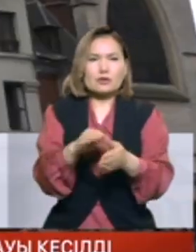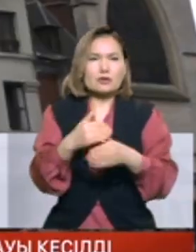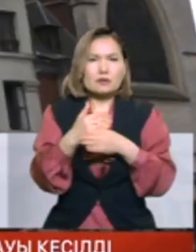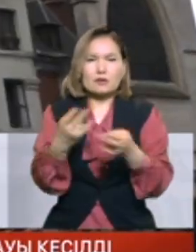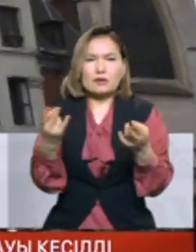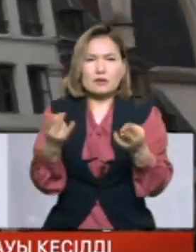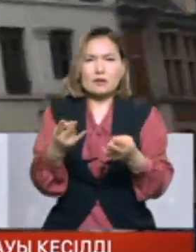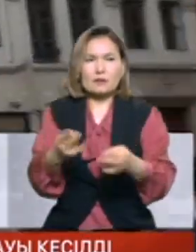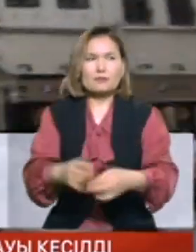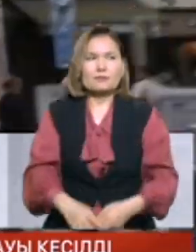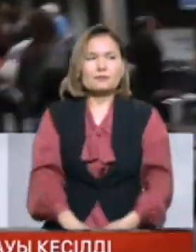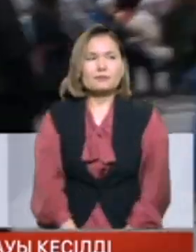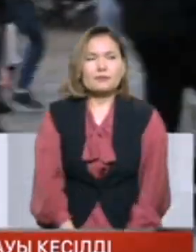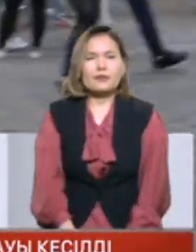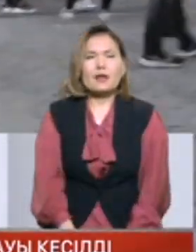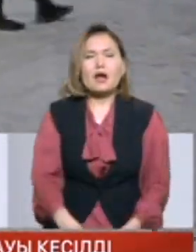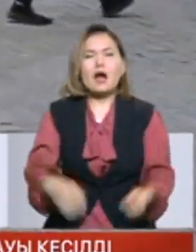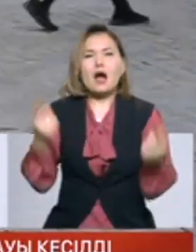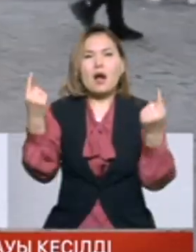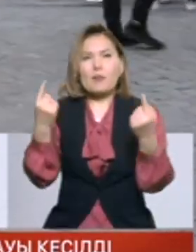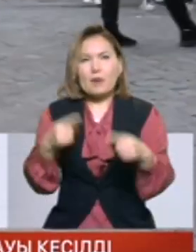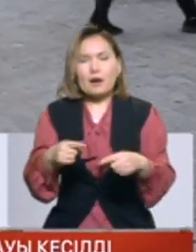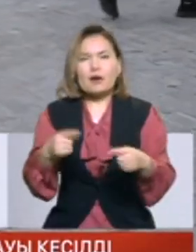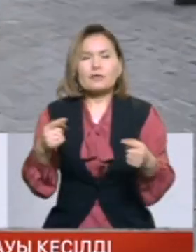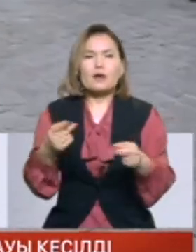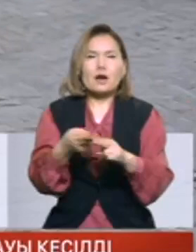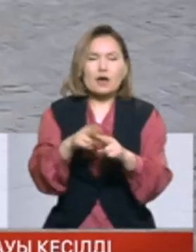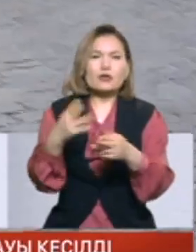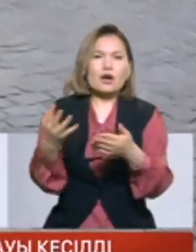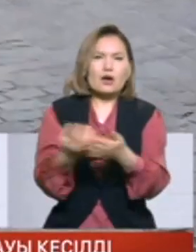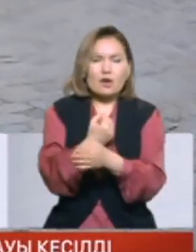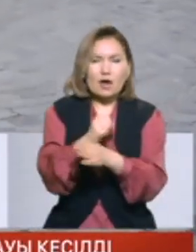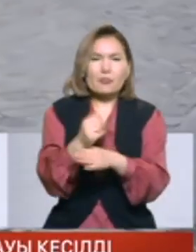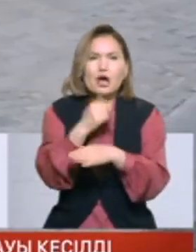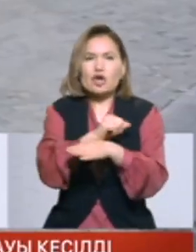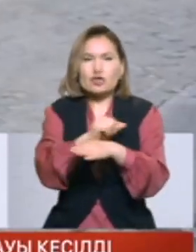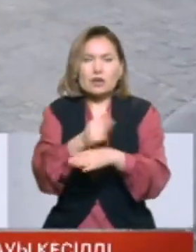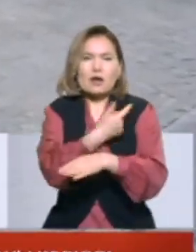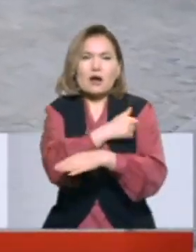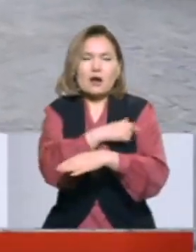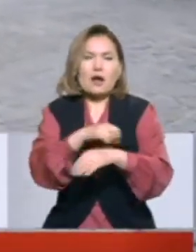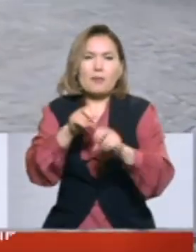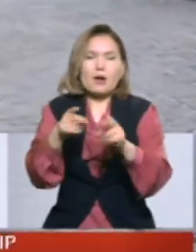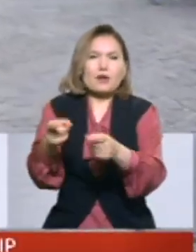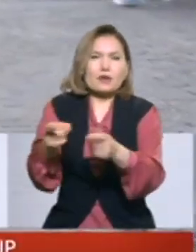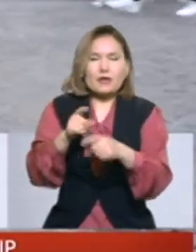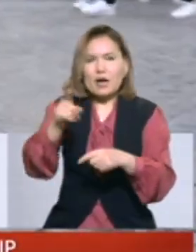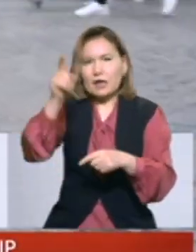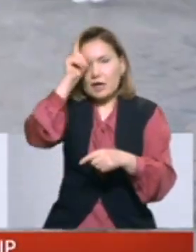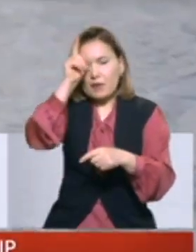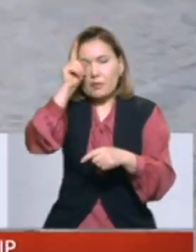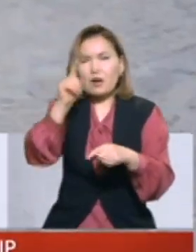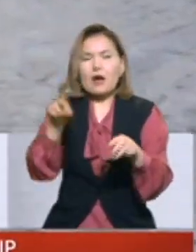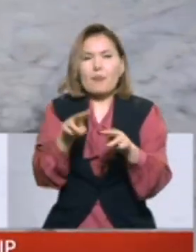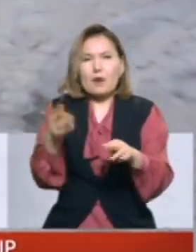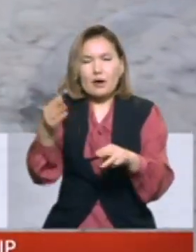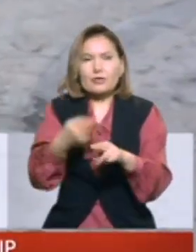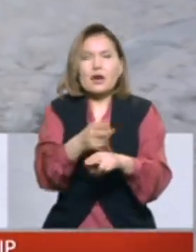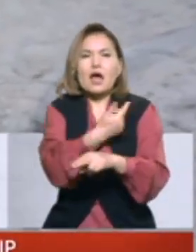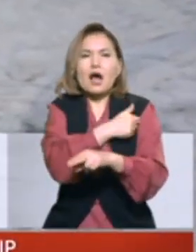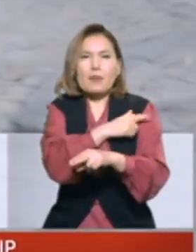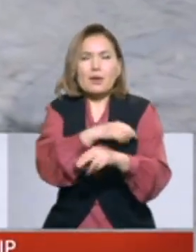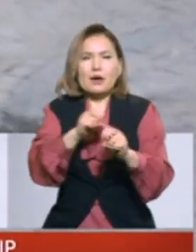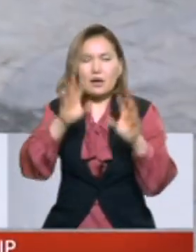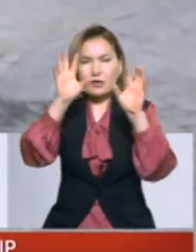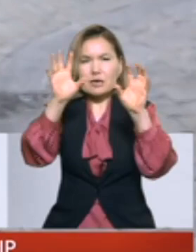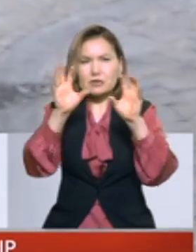дейді сарапшылар. Дағдарысты еңсеру үшін шетелдік мамандарды көптеп тарту қажет деген Германия депутаттары еңбек миграциясы туралы